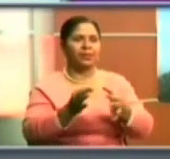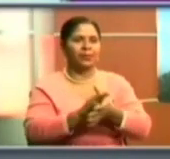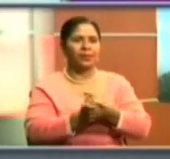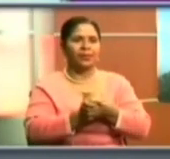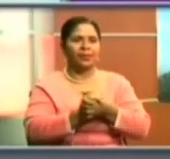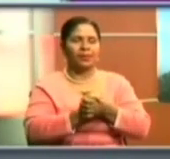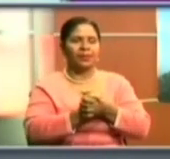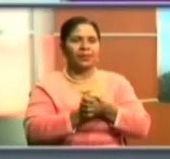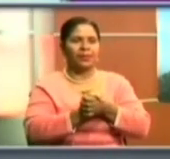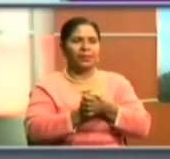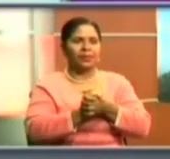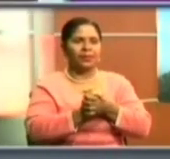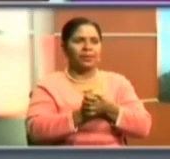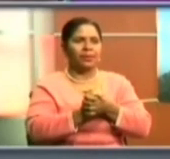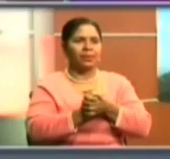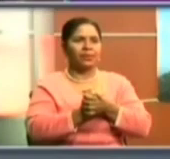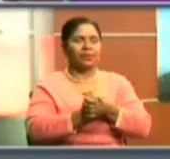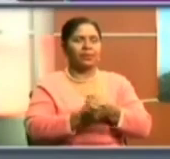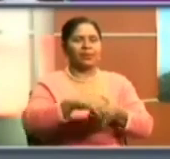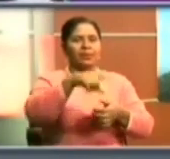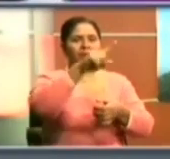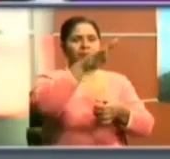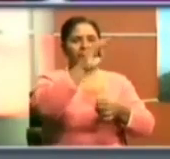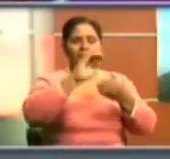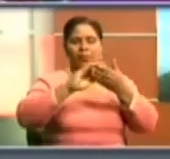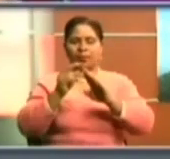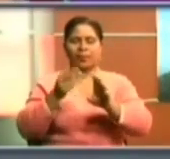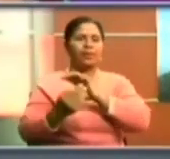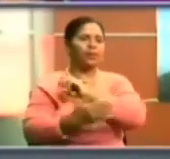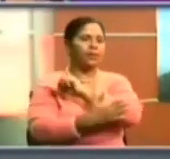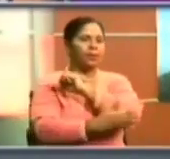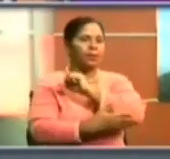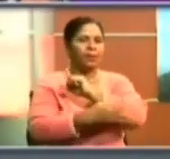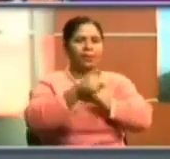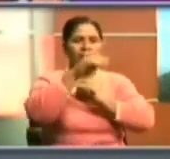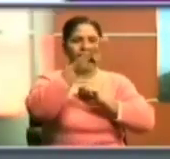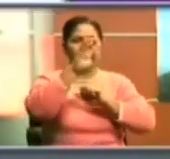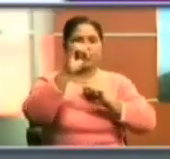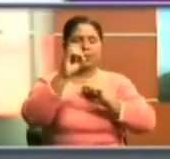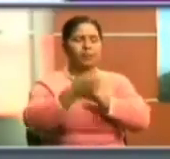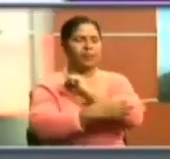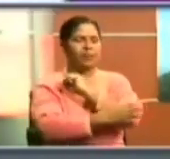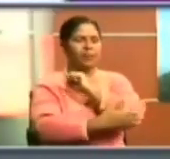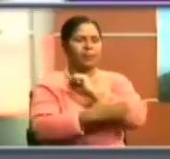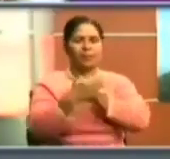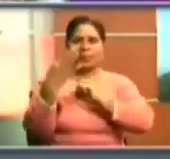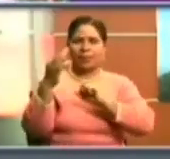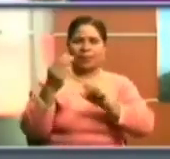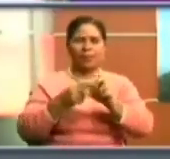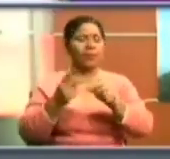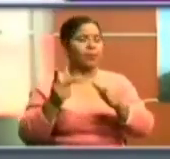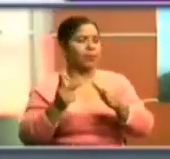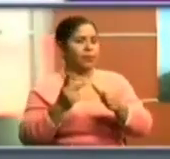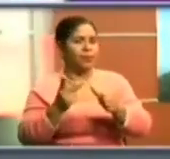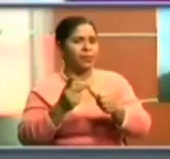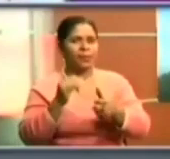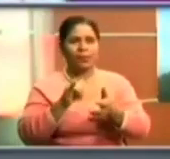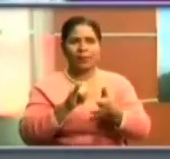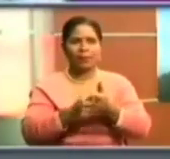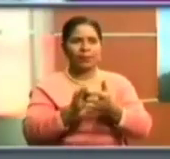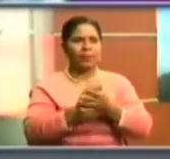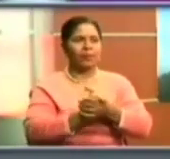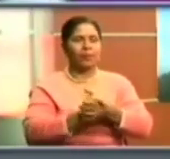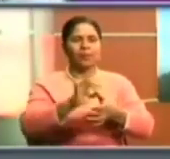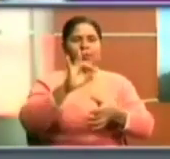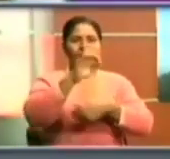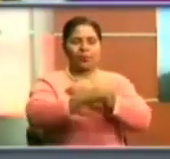Jean-Naël Duvernay. Représentant 140 communes dans le pays et 140 mairies pays la France a participé dans la deuxième assise. Ça fait